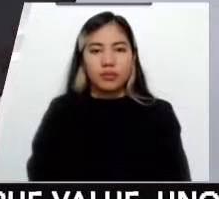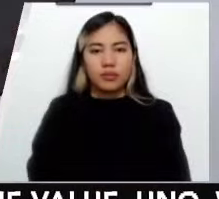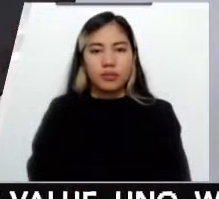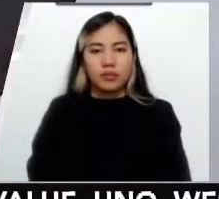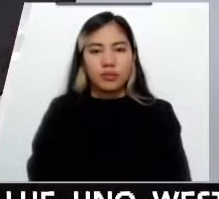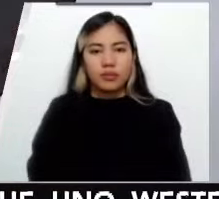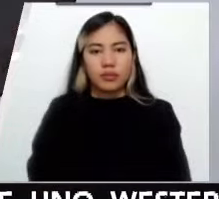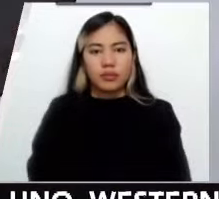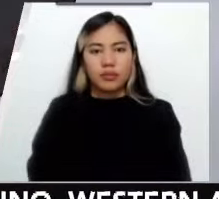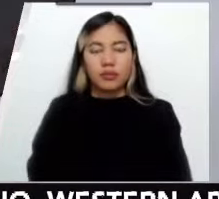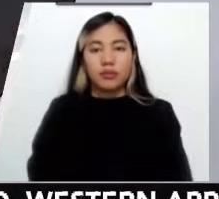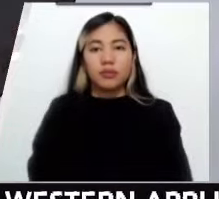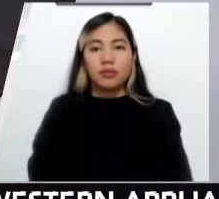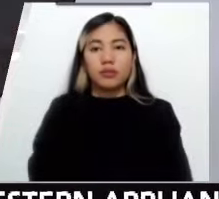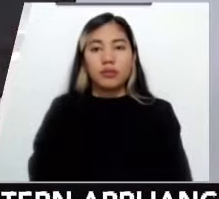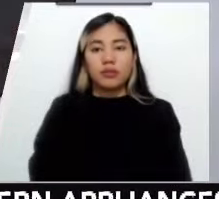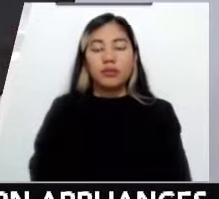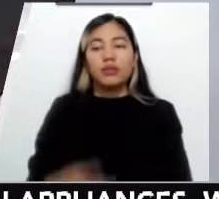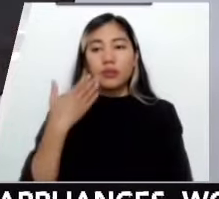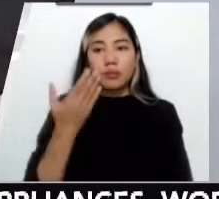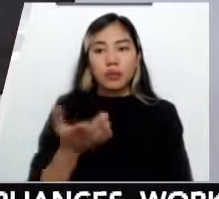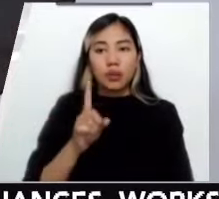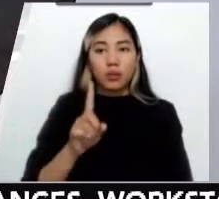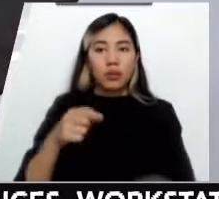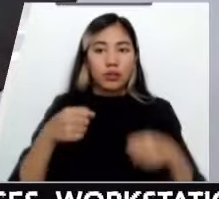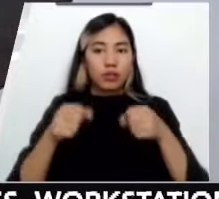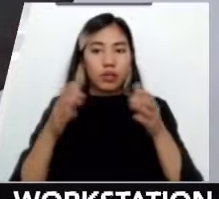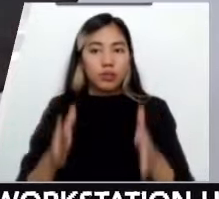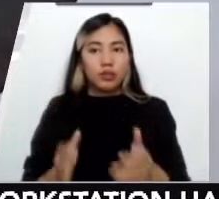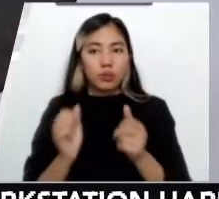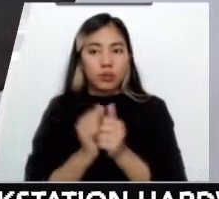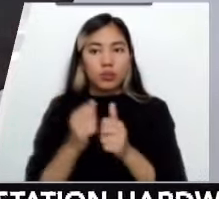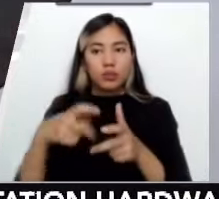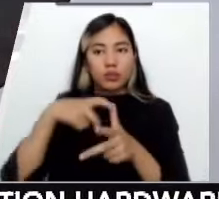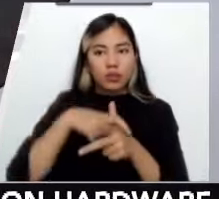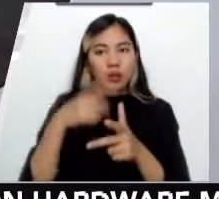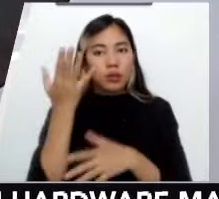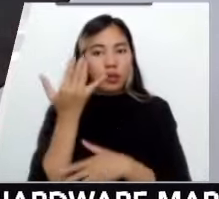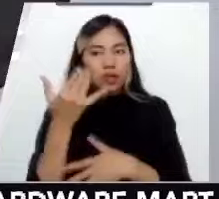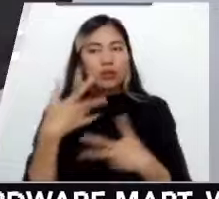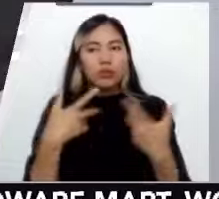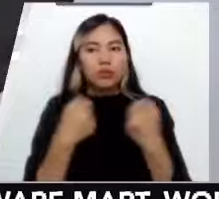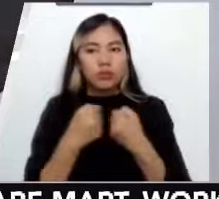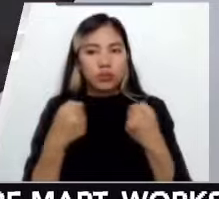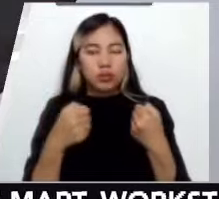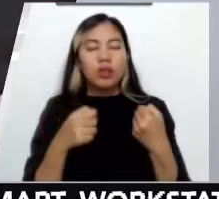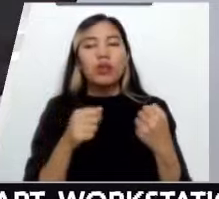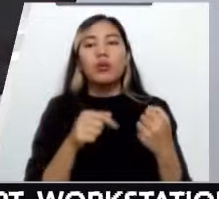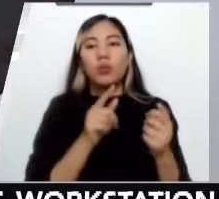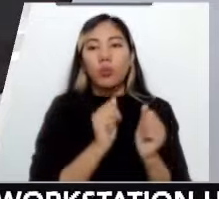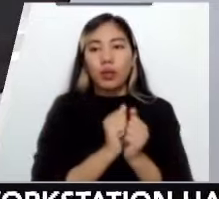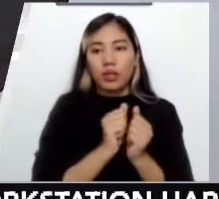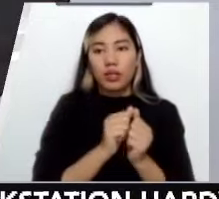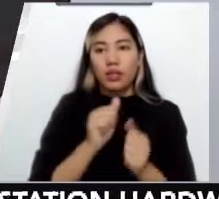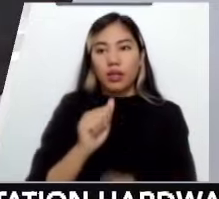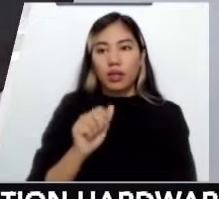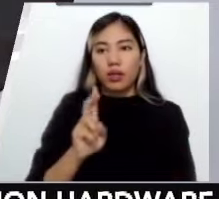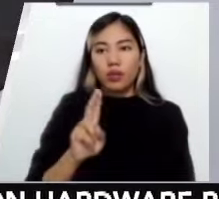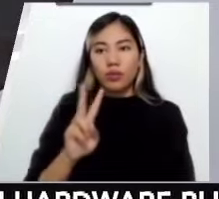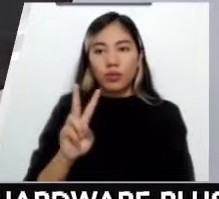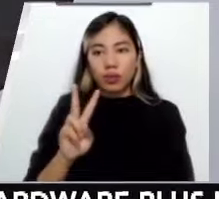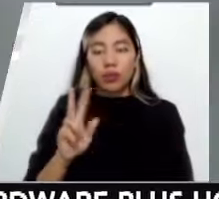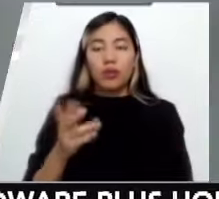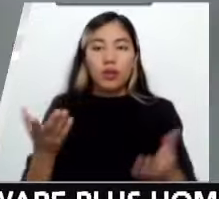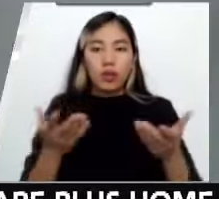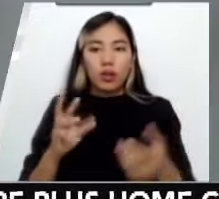Dead on the spot naman ang isang rider at kanyang angkas matapos na sumalpok ang sinasakyang motorsiklo sa isang AUV sa Rosario, Cavite.